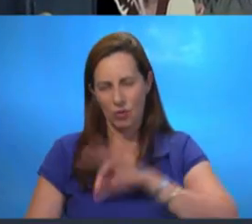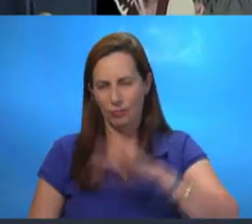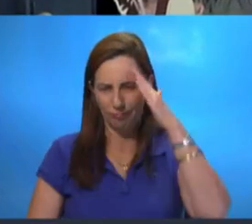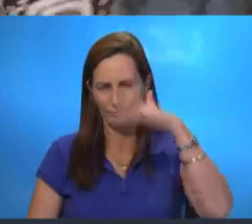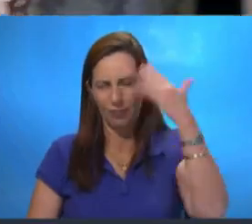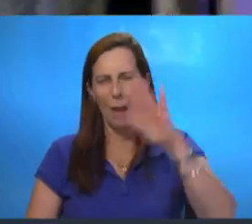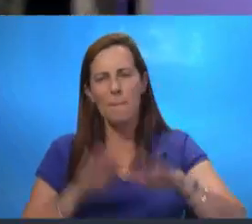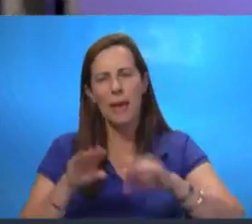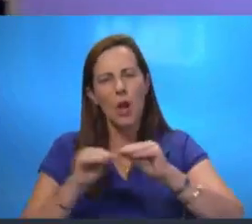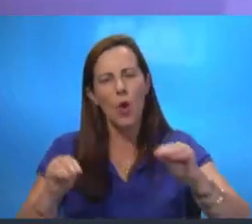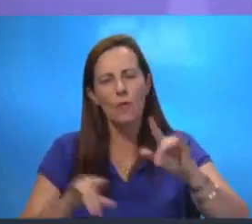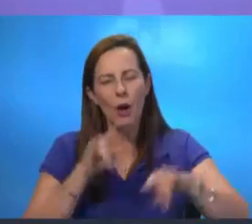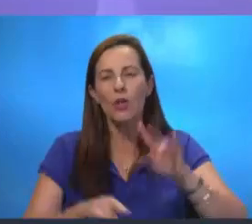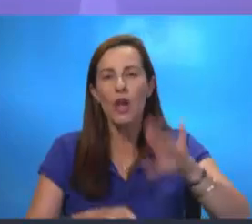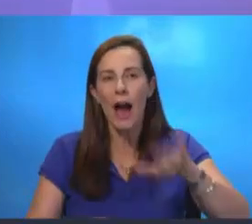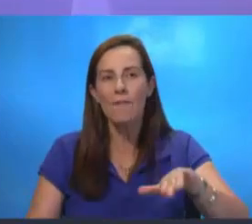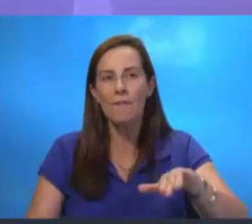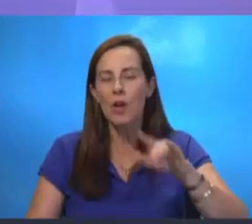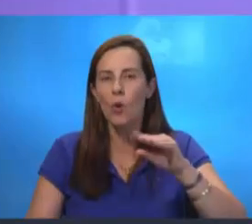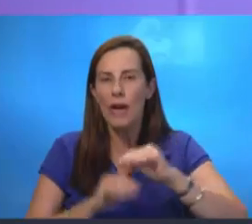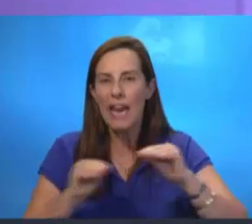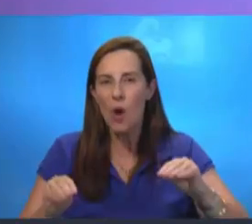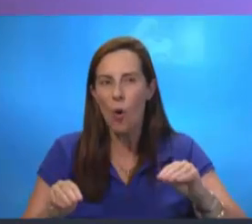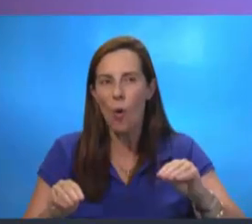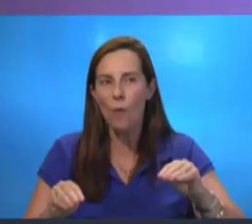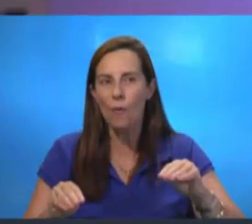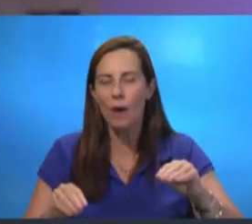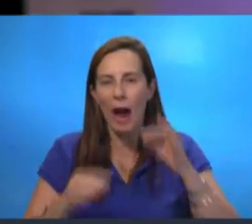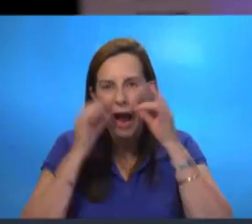חיות, יש במוסקבה אפילו אילוף... חתולי.